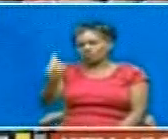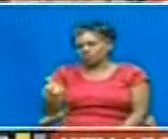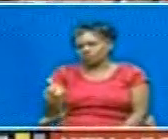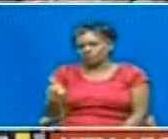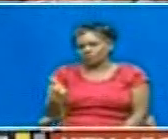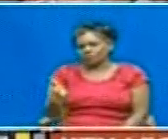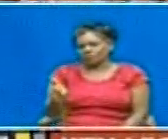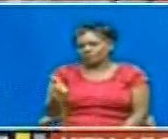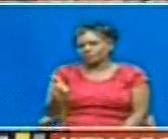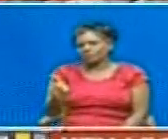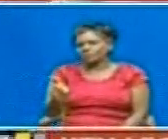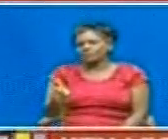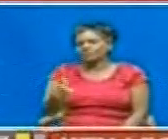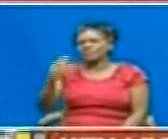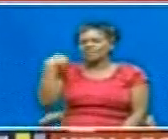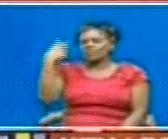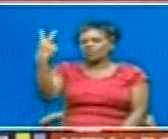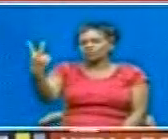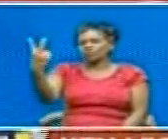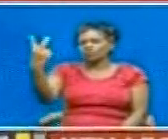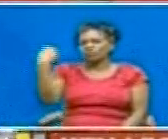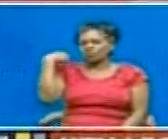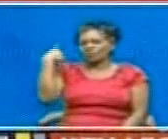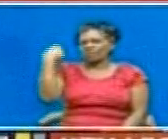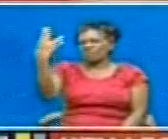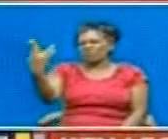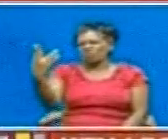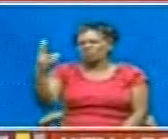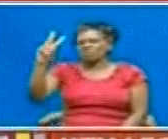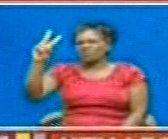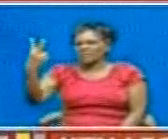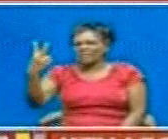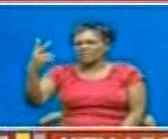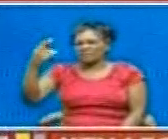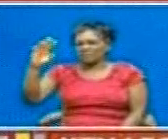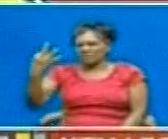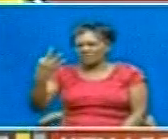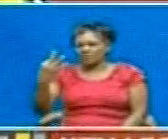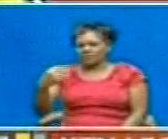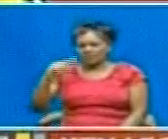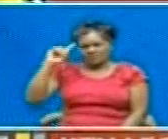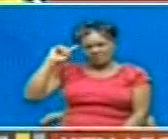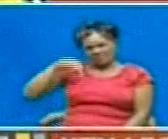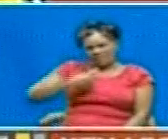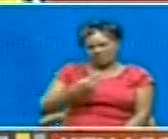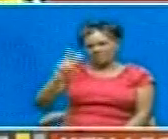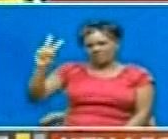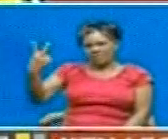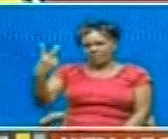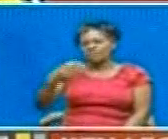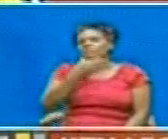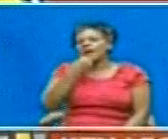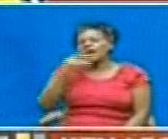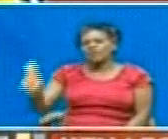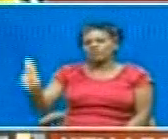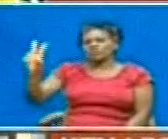niambie kulingana naye namba mbili hadi namba nne, nani atamaliza namba pengine mbili hadi namba nne? Kulingana na mimi naangalia namba mbili ni timu ya Manchester